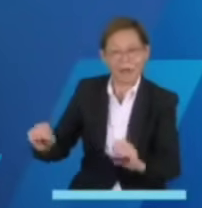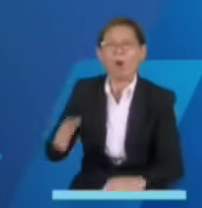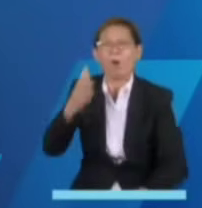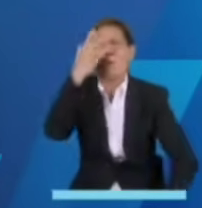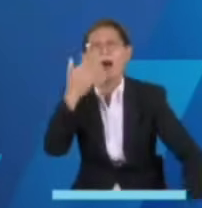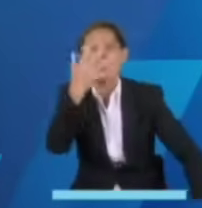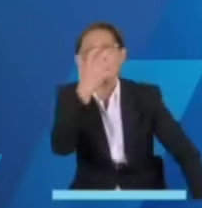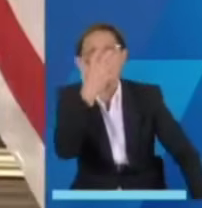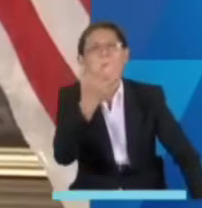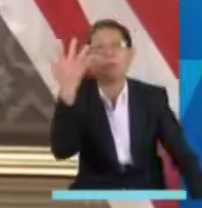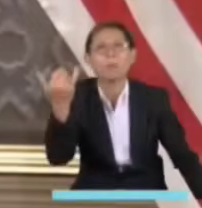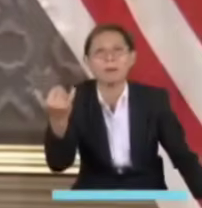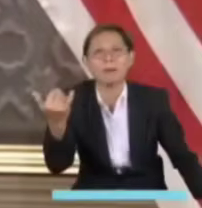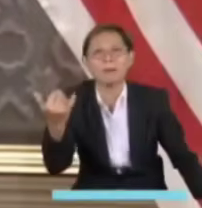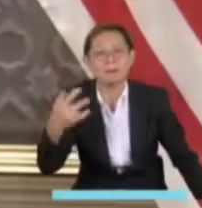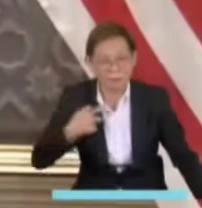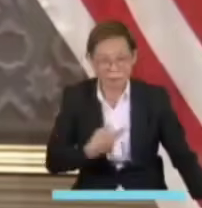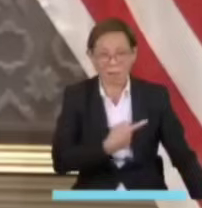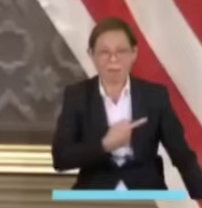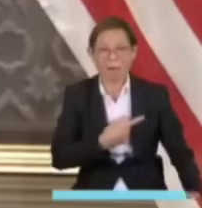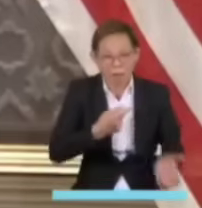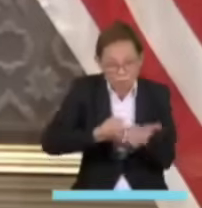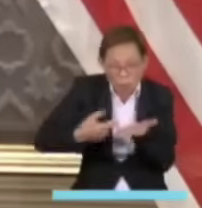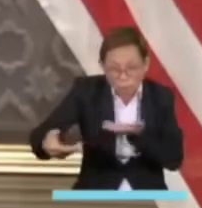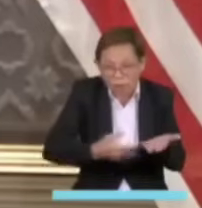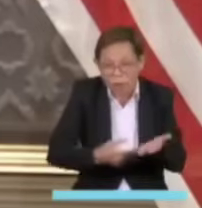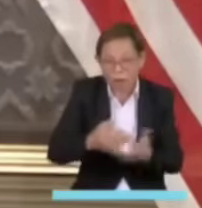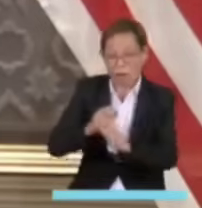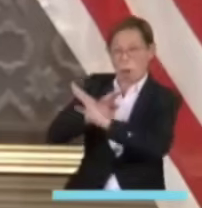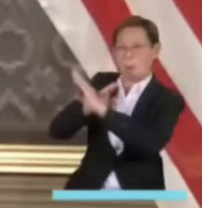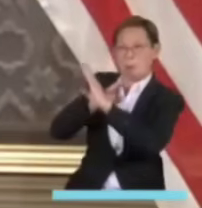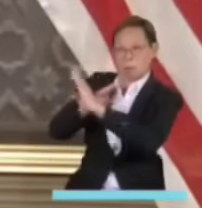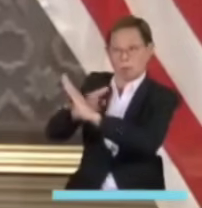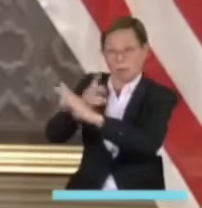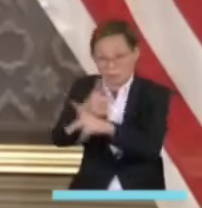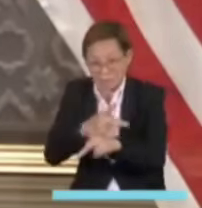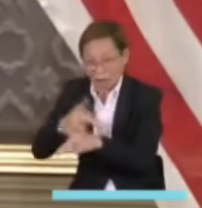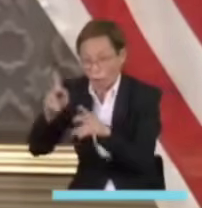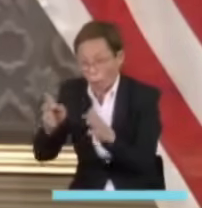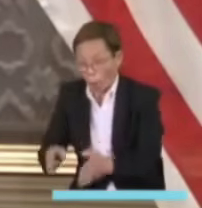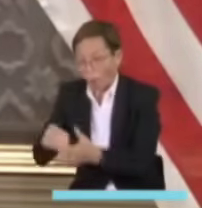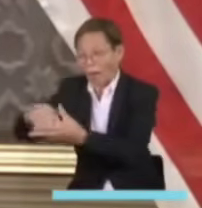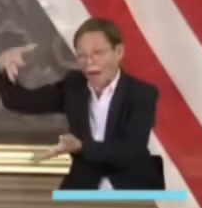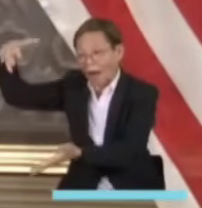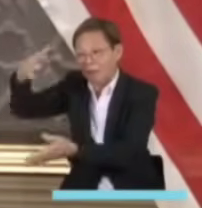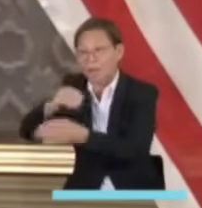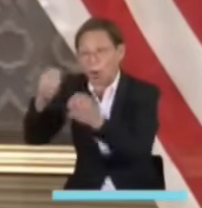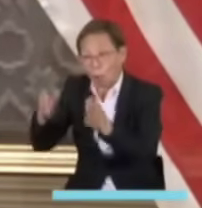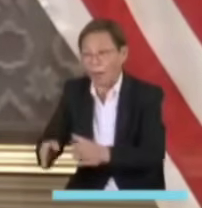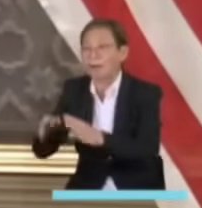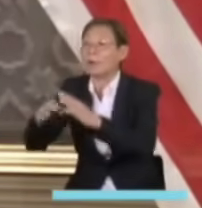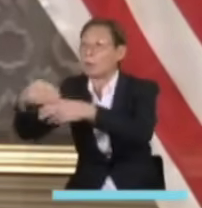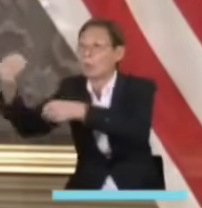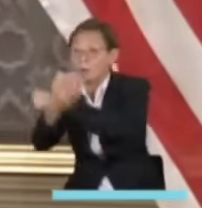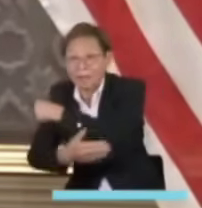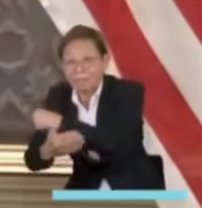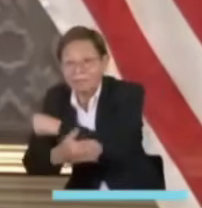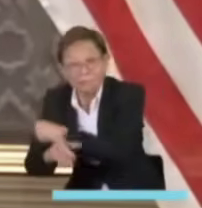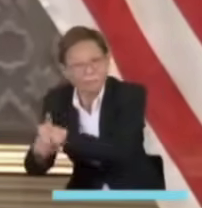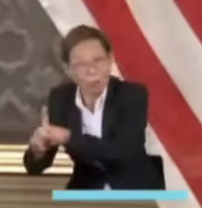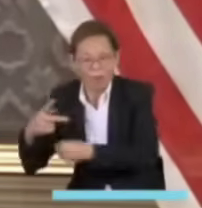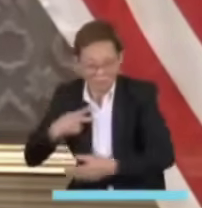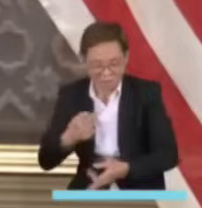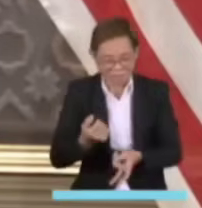kita ini bicara untuk mempertahankan golongan kaya dan orang asing? Kita nak jimatkan